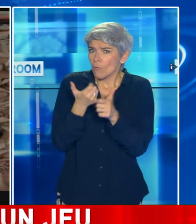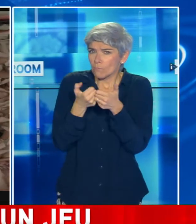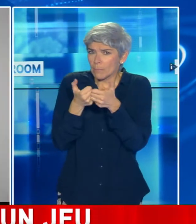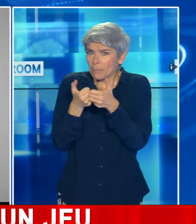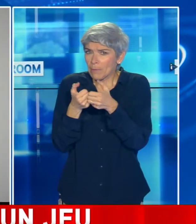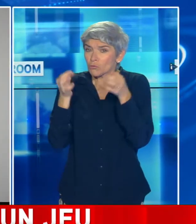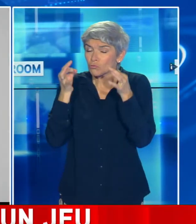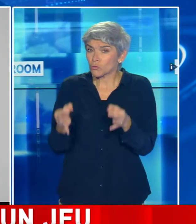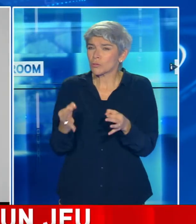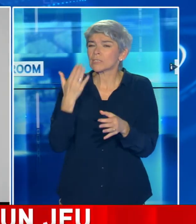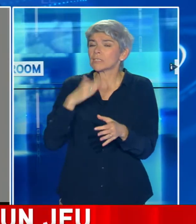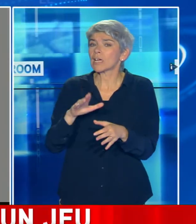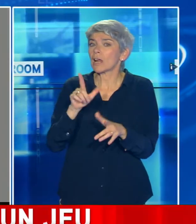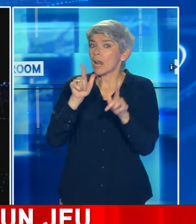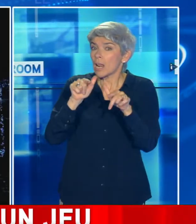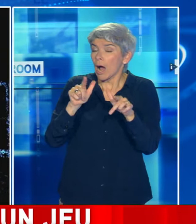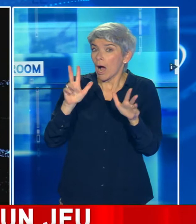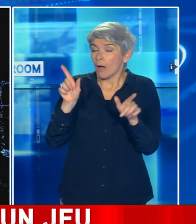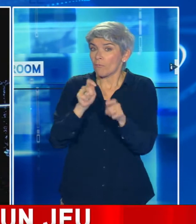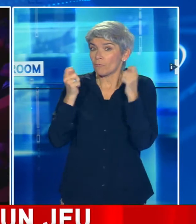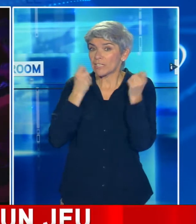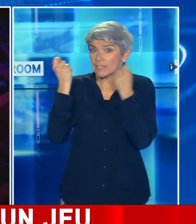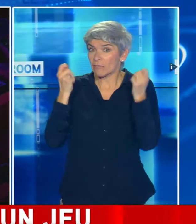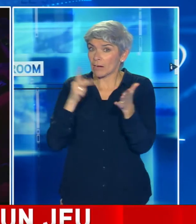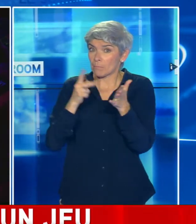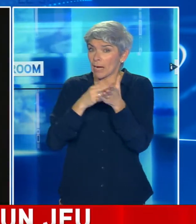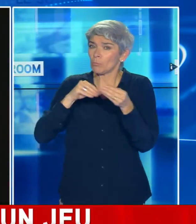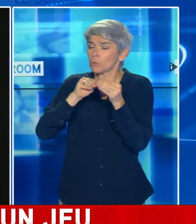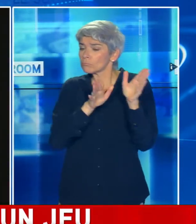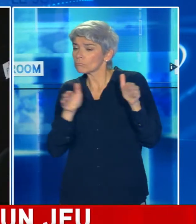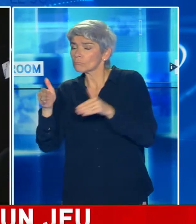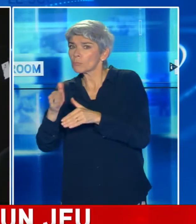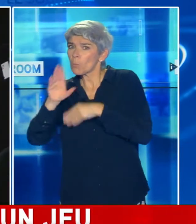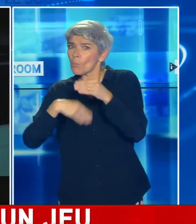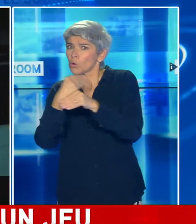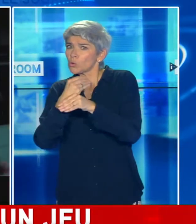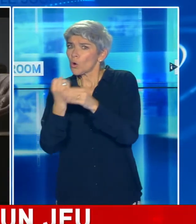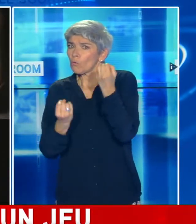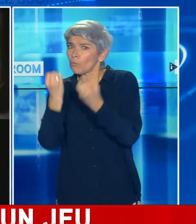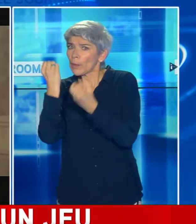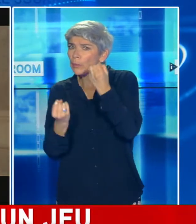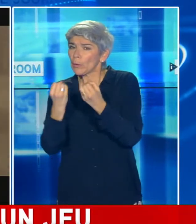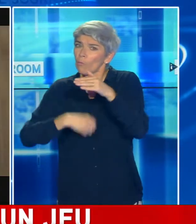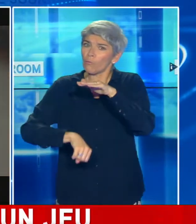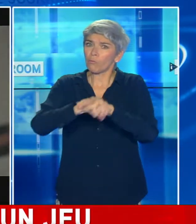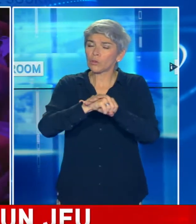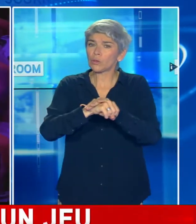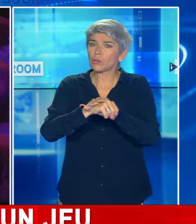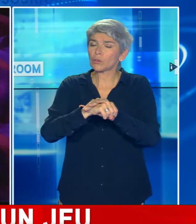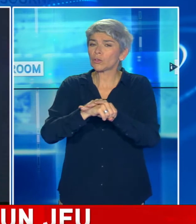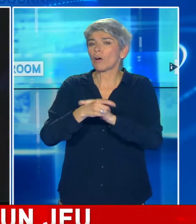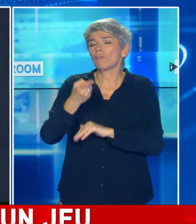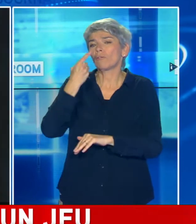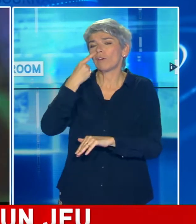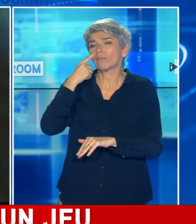au menu I Love Transmedia, c'est un festival à Paris, mais aussi un petit détour par le mondial de l'auto et un peu de foot avec